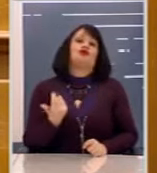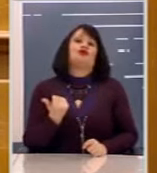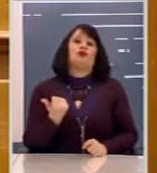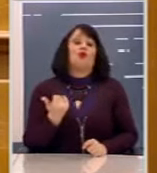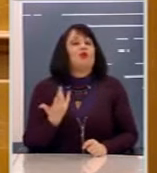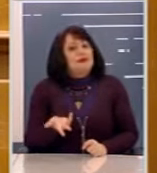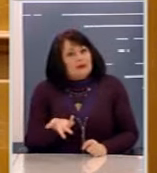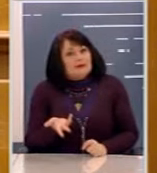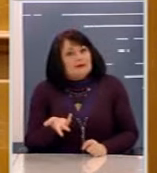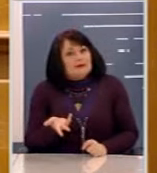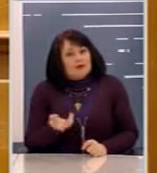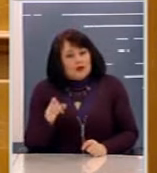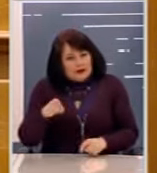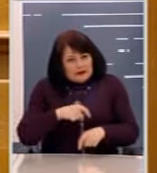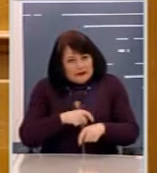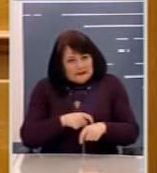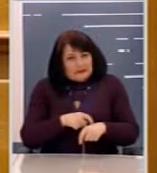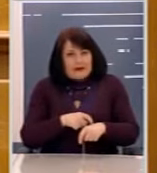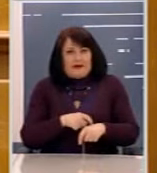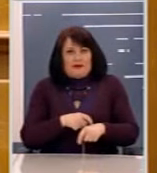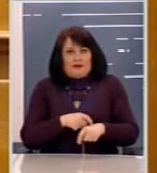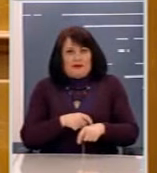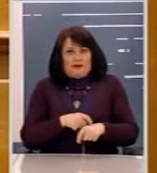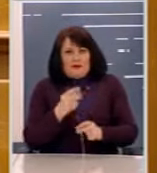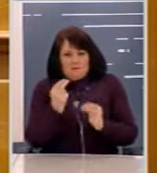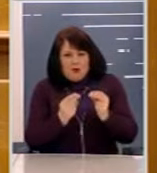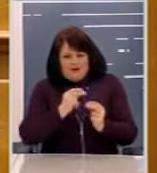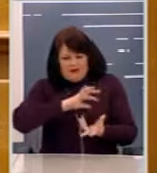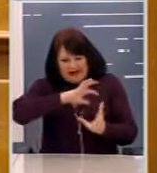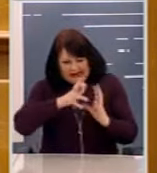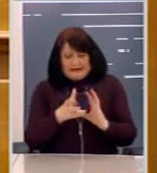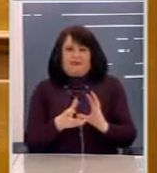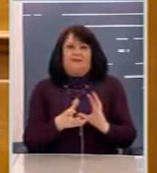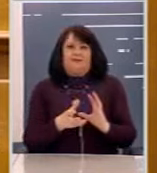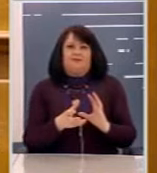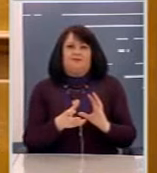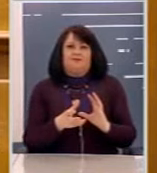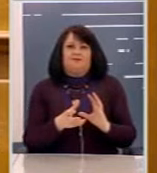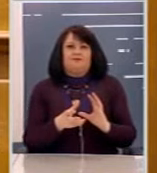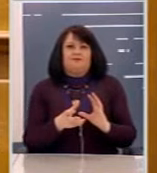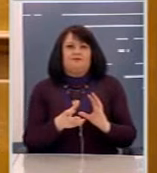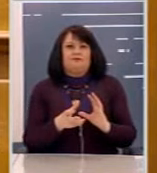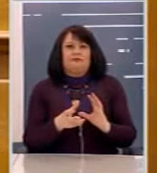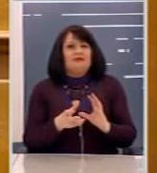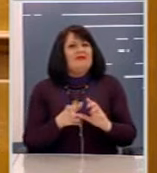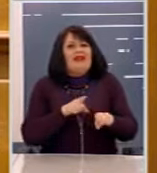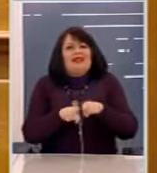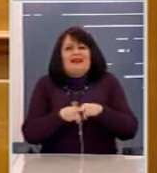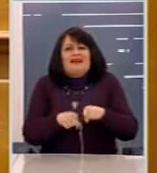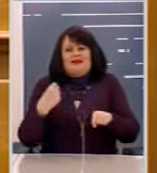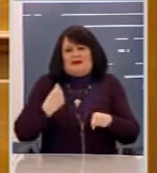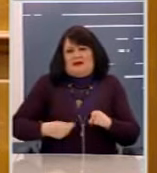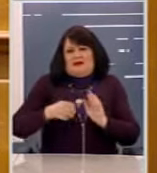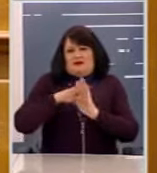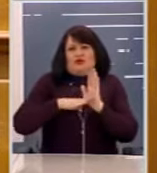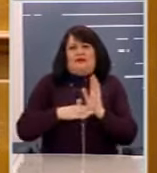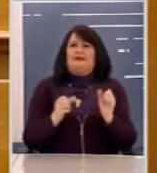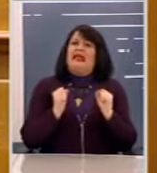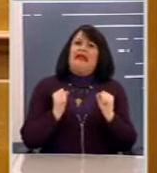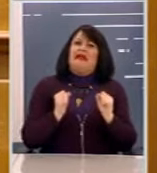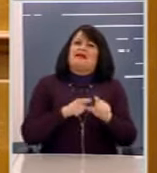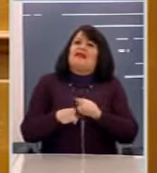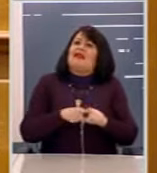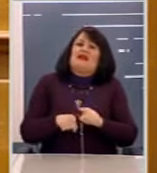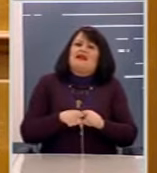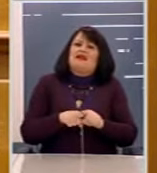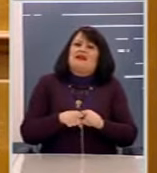η προβληματική, η στρεβλή, η ασύνδετη με το υπόλοιπο δημόσιο σύστημα υγείας πρωτοβάθμια φροντίδα